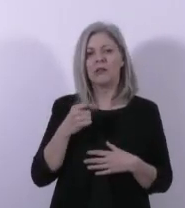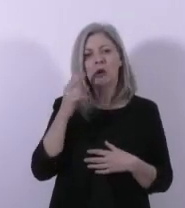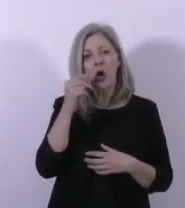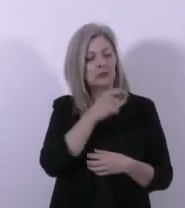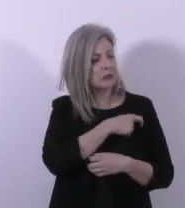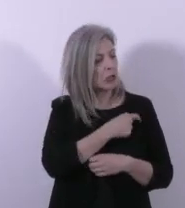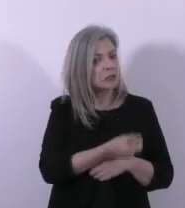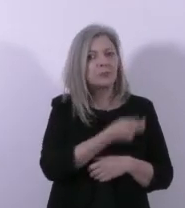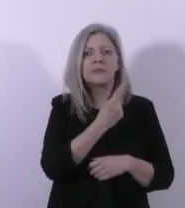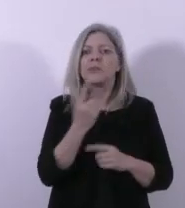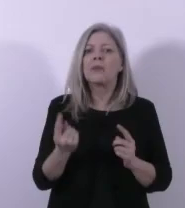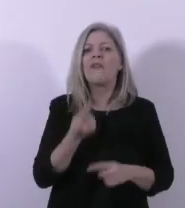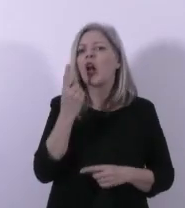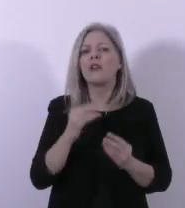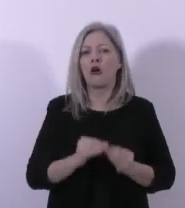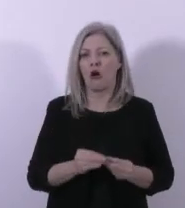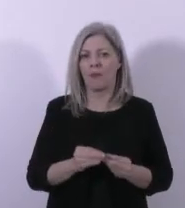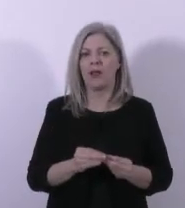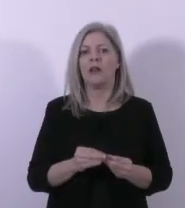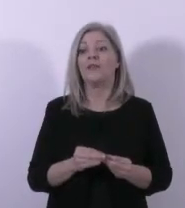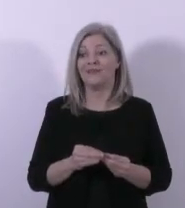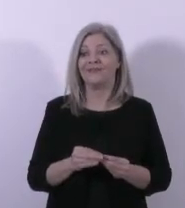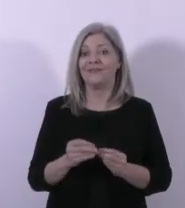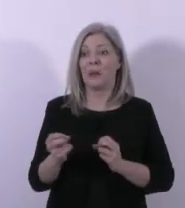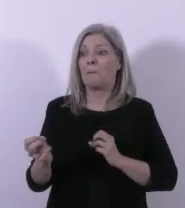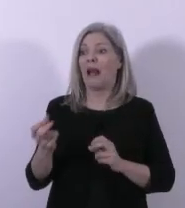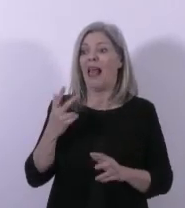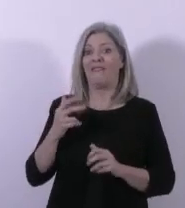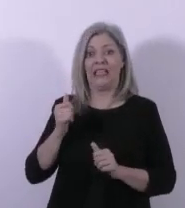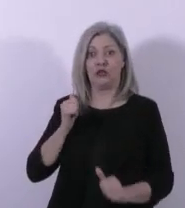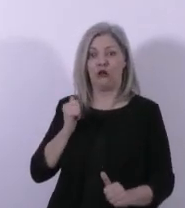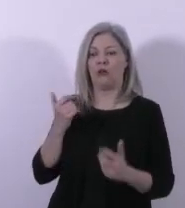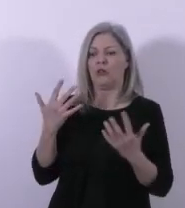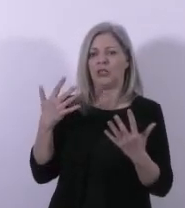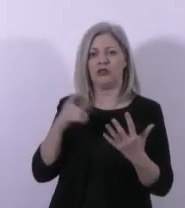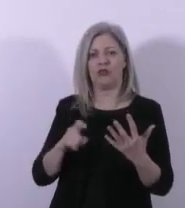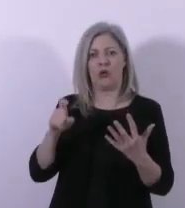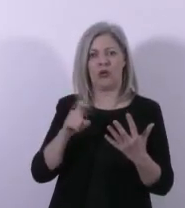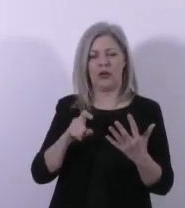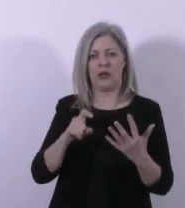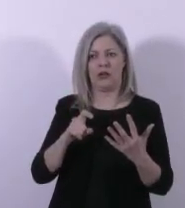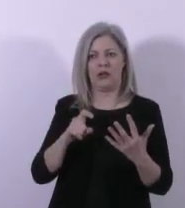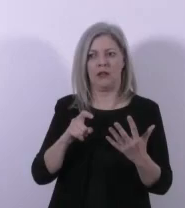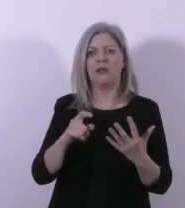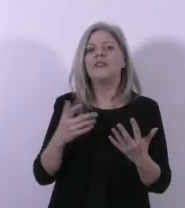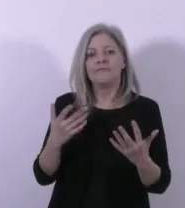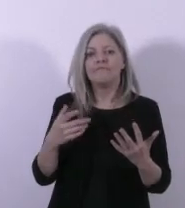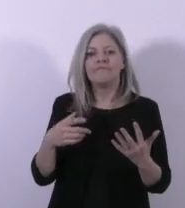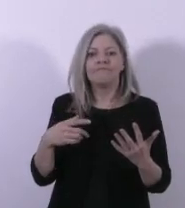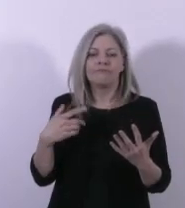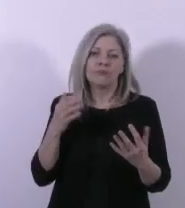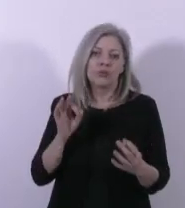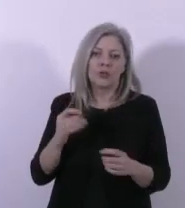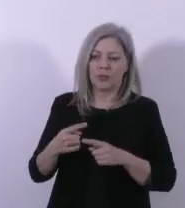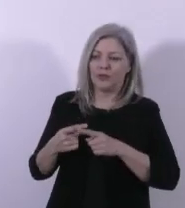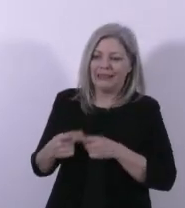entrata, avevo un preavviso di 10 giorni. Questo a riferimento di quello che ci è stato testimoniato